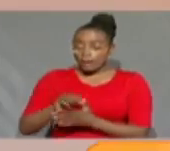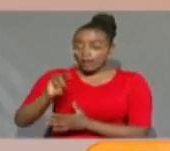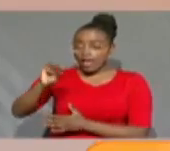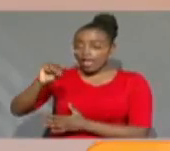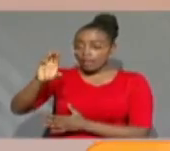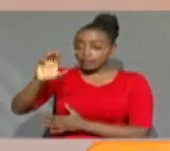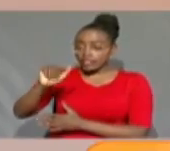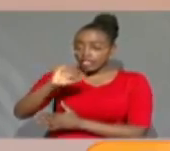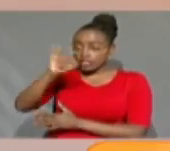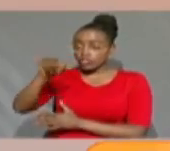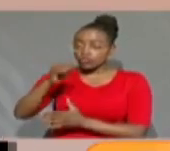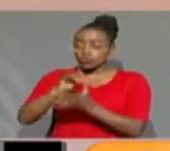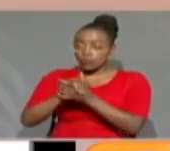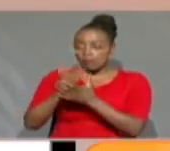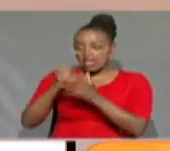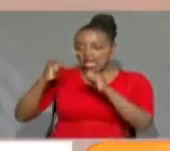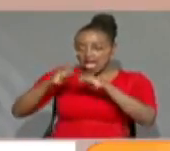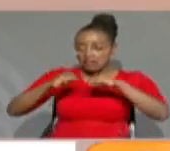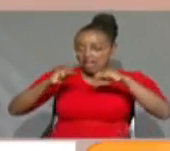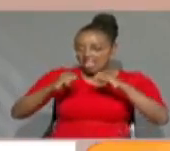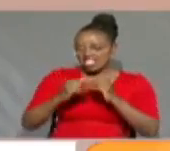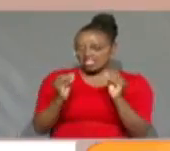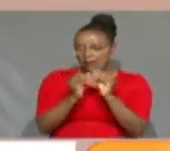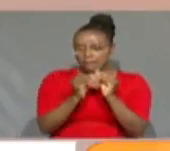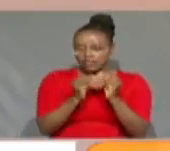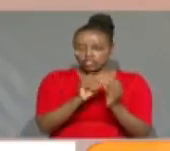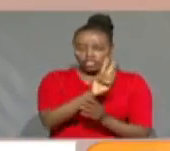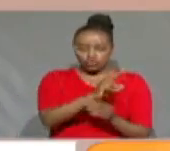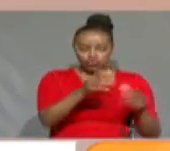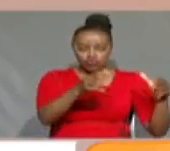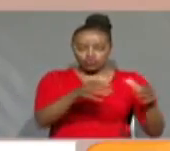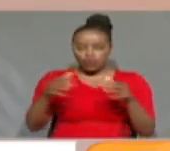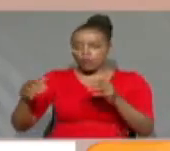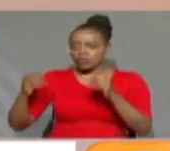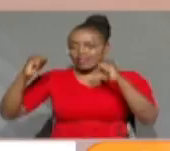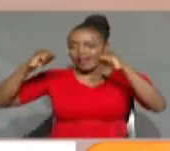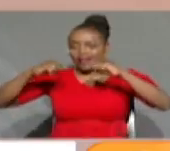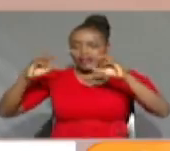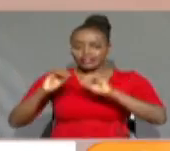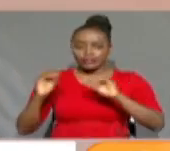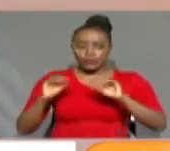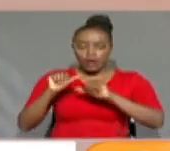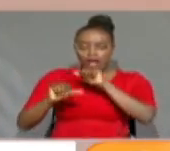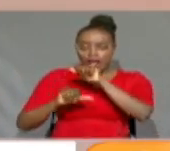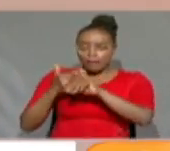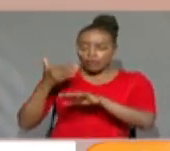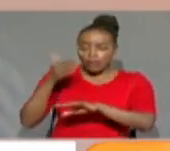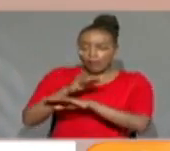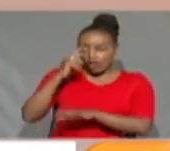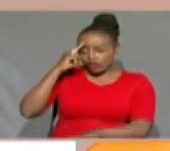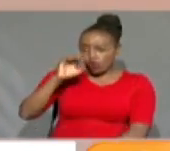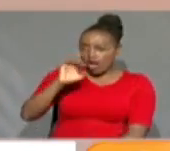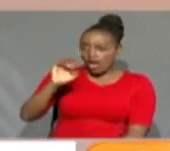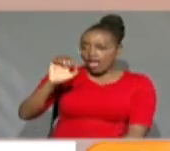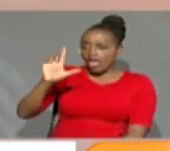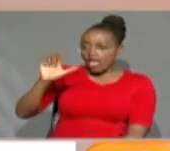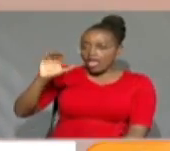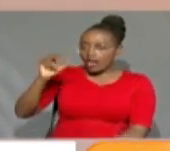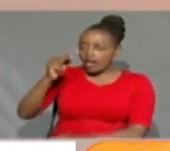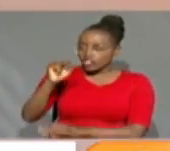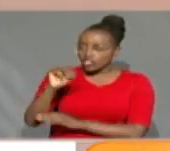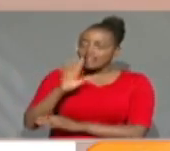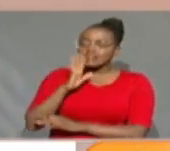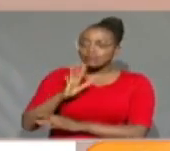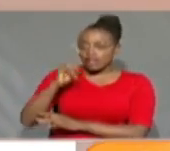Waakilishi wadi wa Jubilee wameridhiana kwenye kikao kati ya mirengo miwili inayotofautiana na kuhusu kurejea kwa Beatrice Elachi kama spika wa